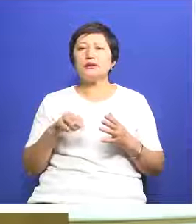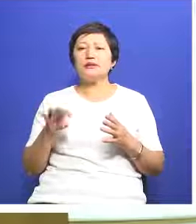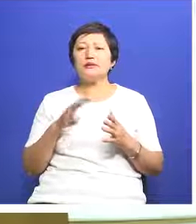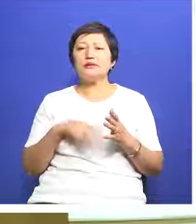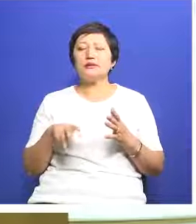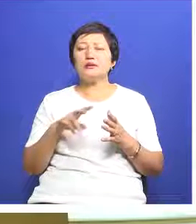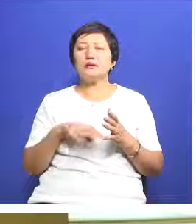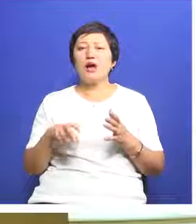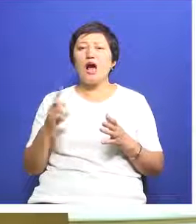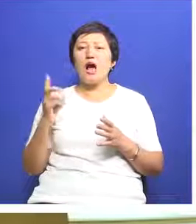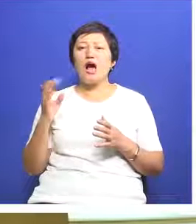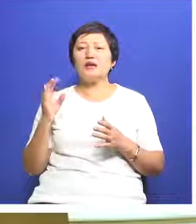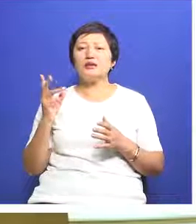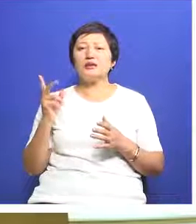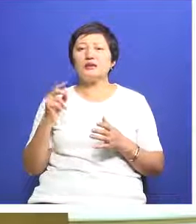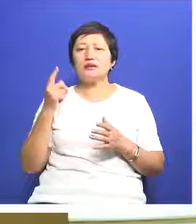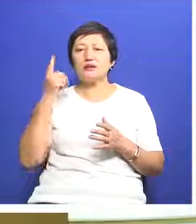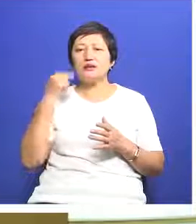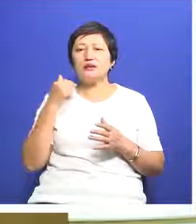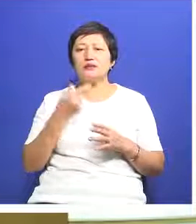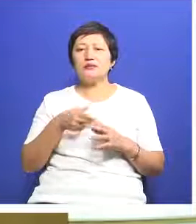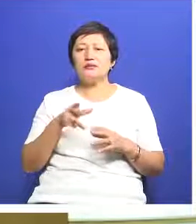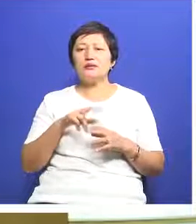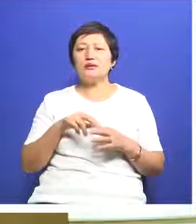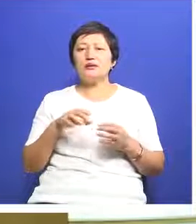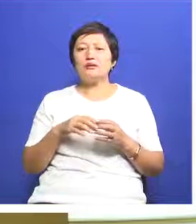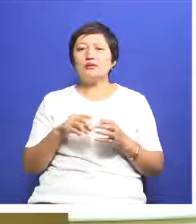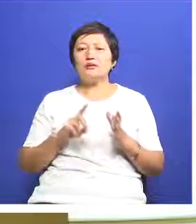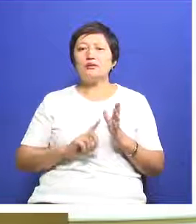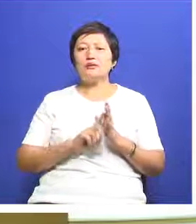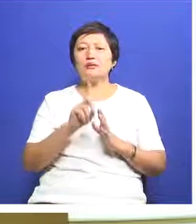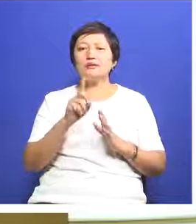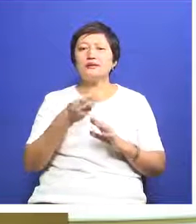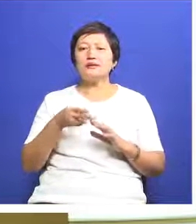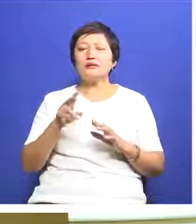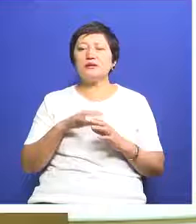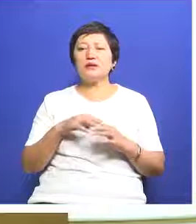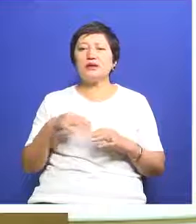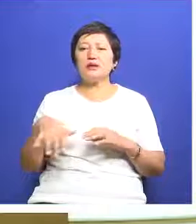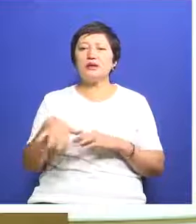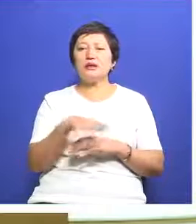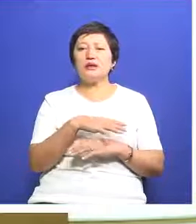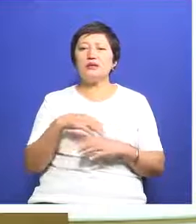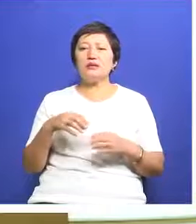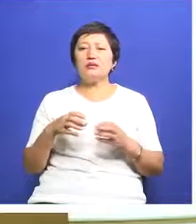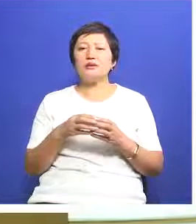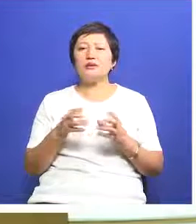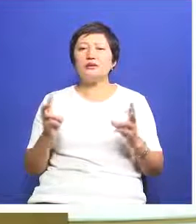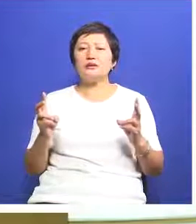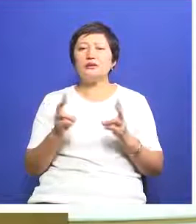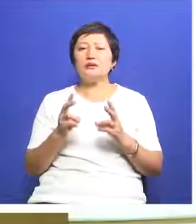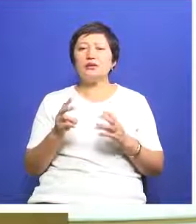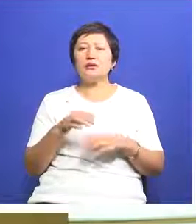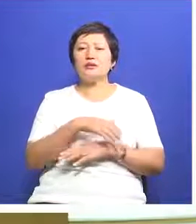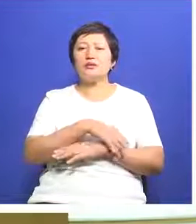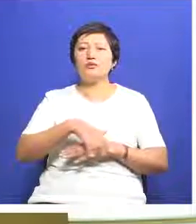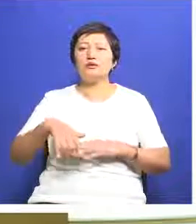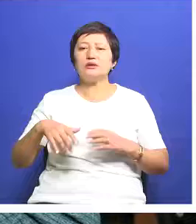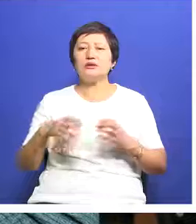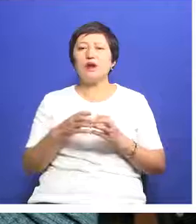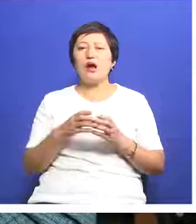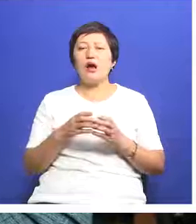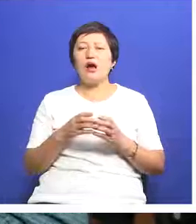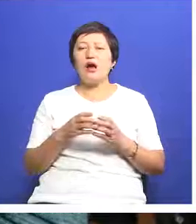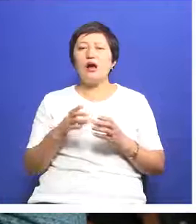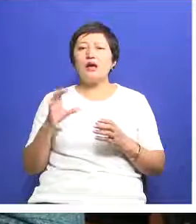246 түп агач калган экен элесимде. Содан баштадык, элди уюмдаштырдык. Мынау ар көшөгө жан